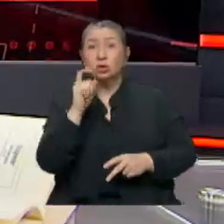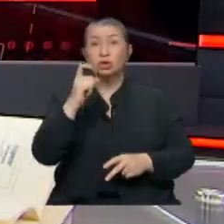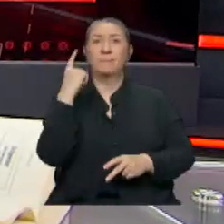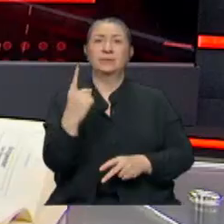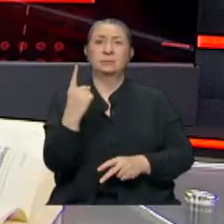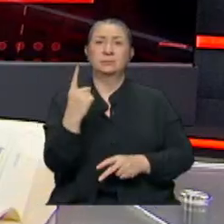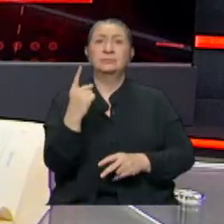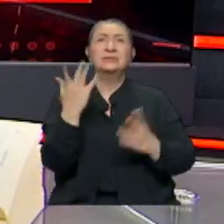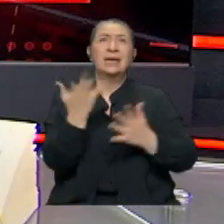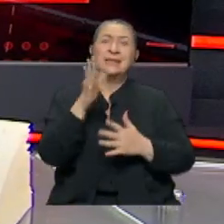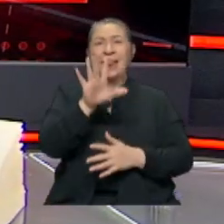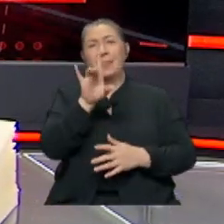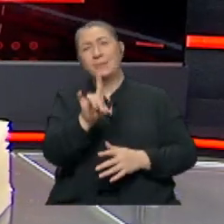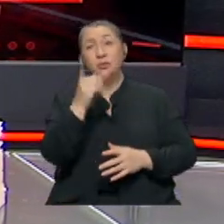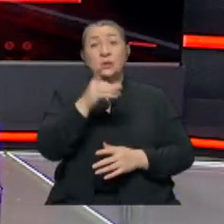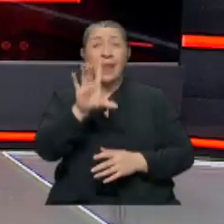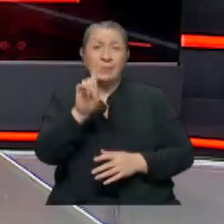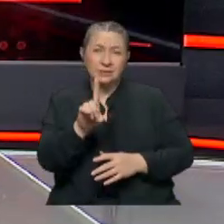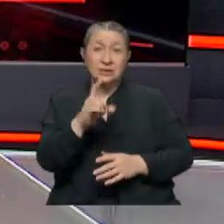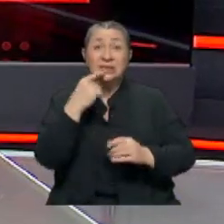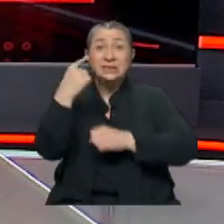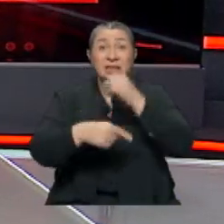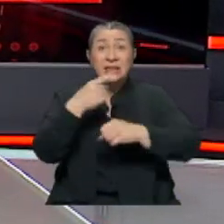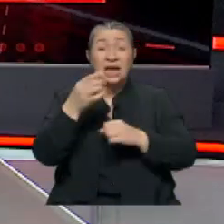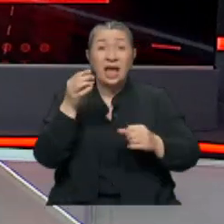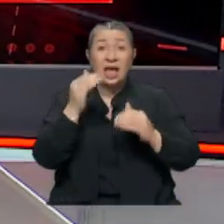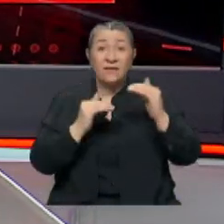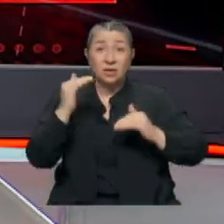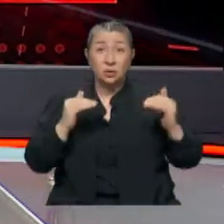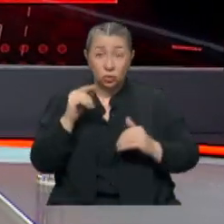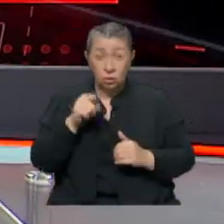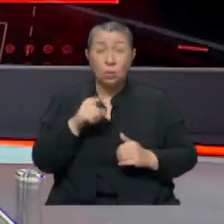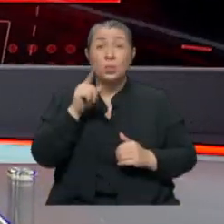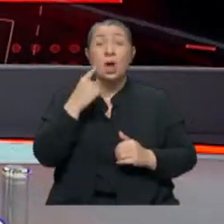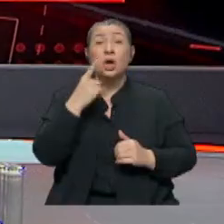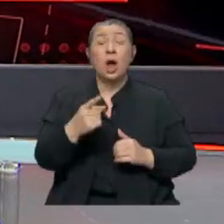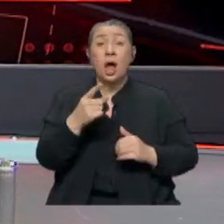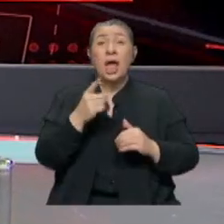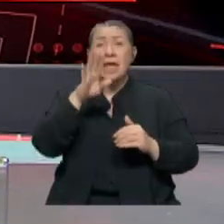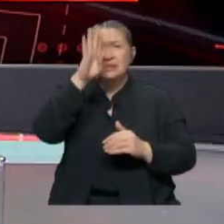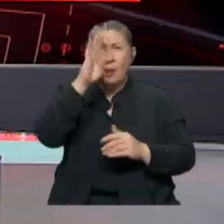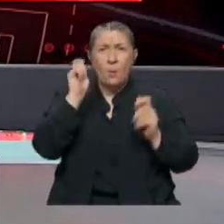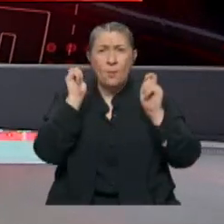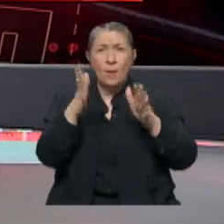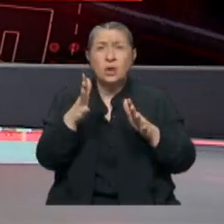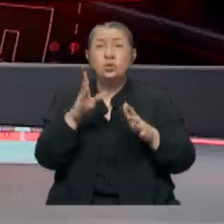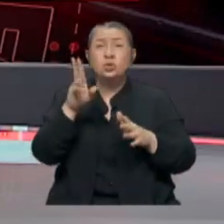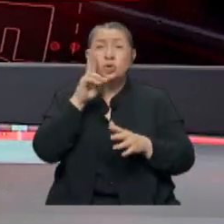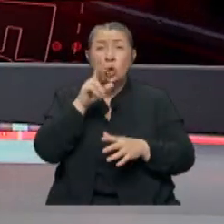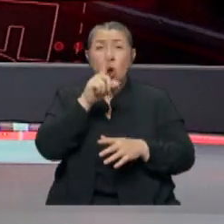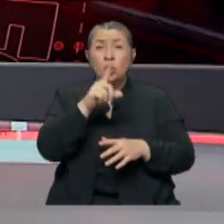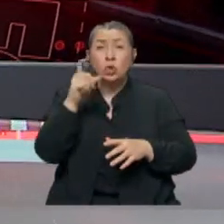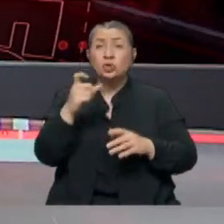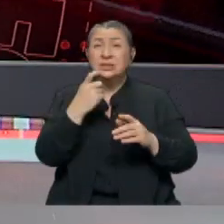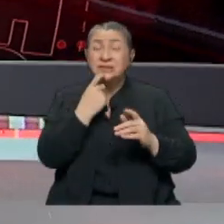50.91. Neredeyse 51. %51 yıllık enflasyon. Buna göre İstanbul'da pahalılık son 19